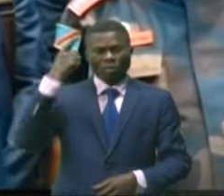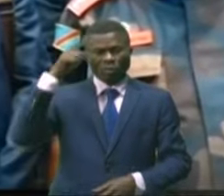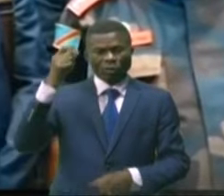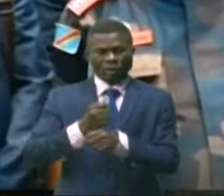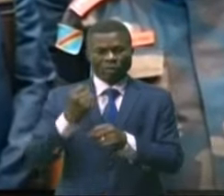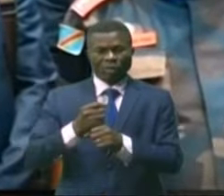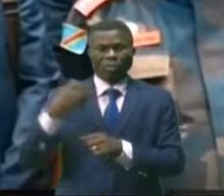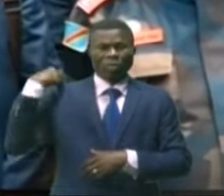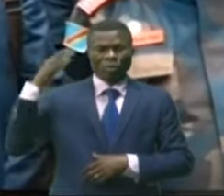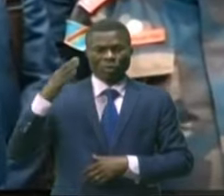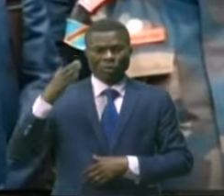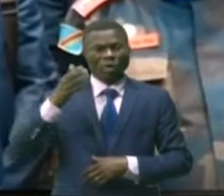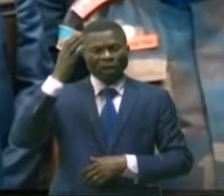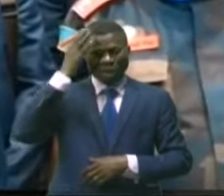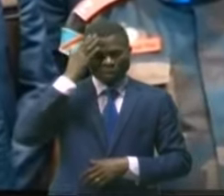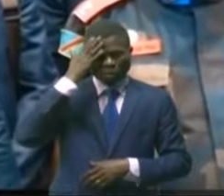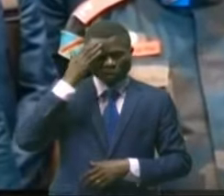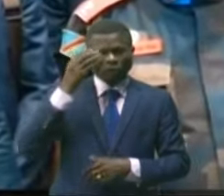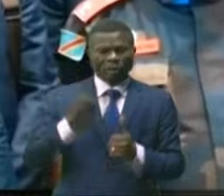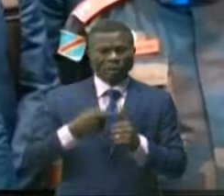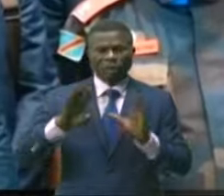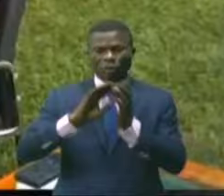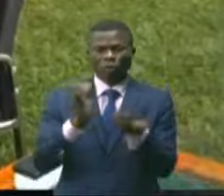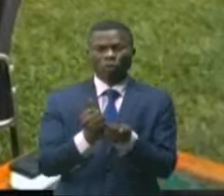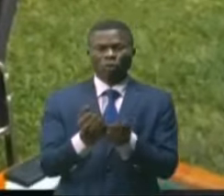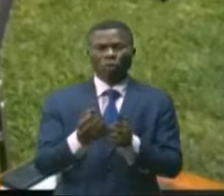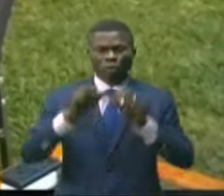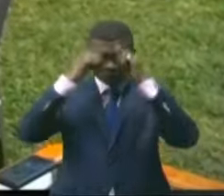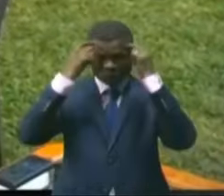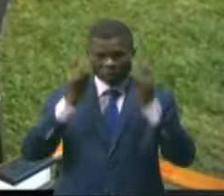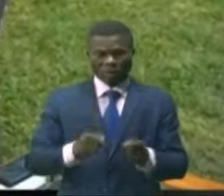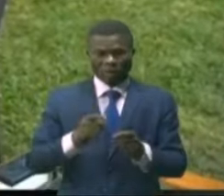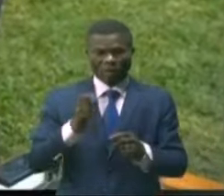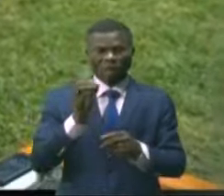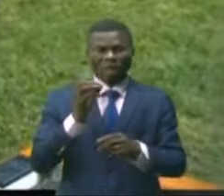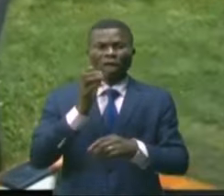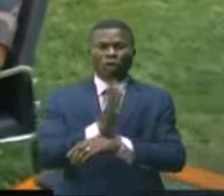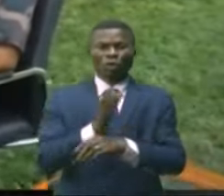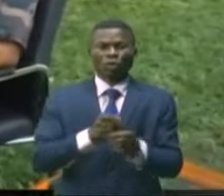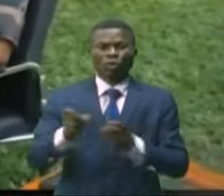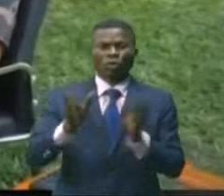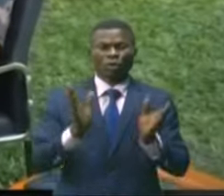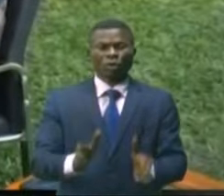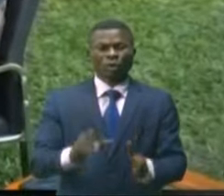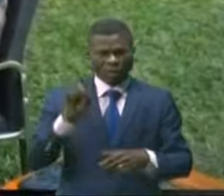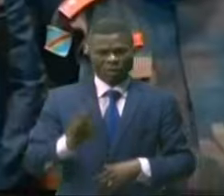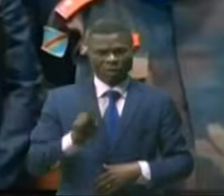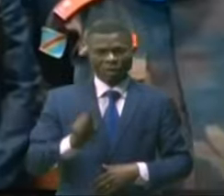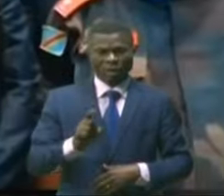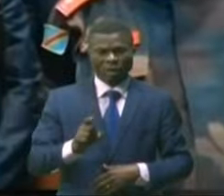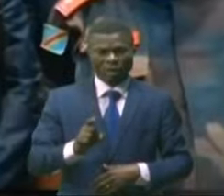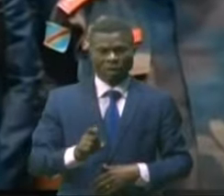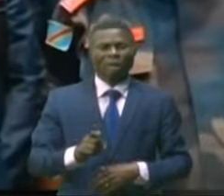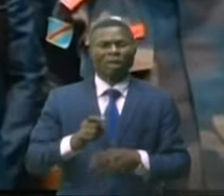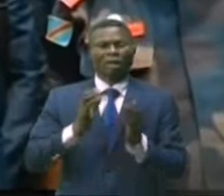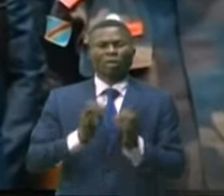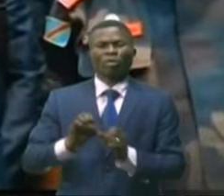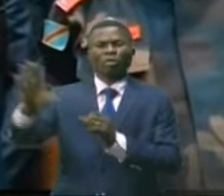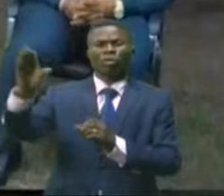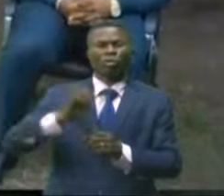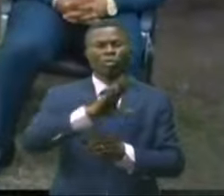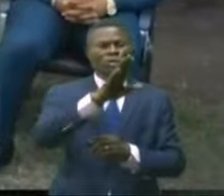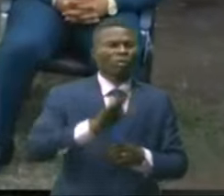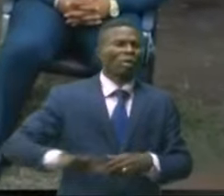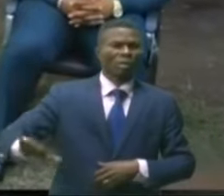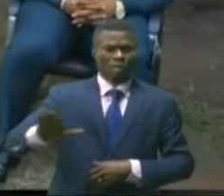compte, surtout de toutes les décisions qui sont prises au niveau du conseil d'administration et qui doivent être répercutées à travers nos entités.